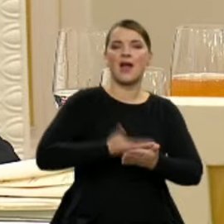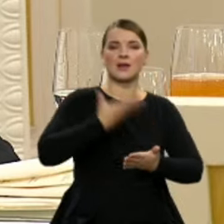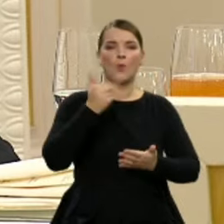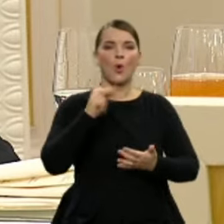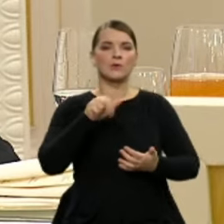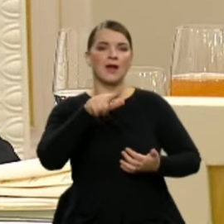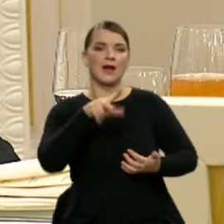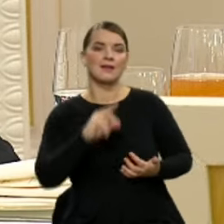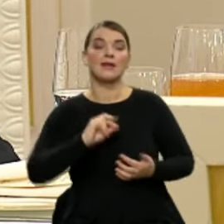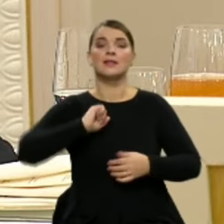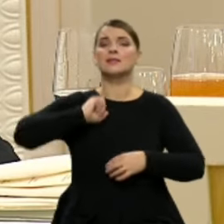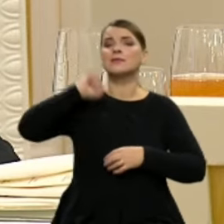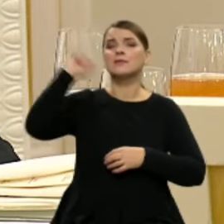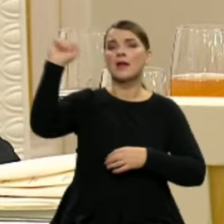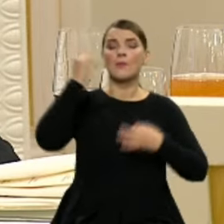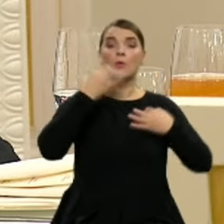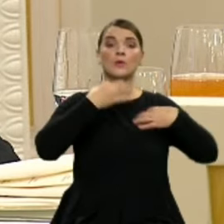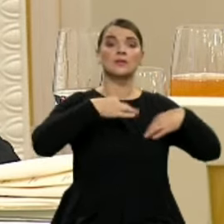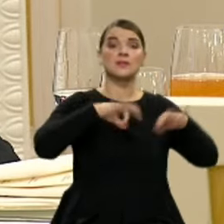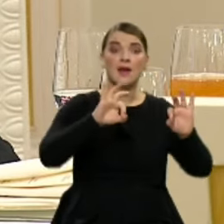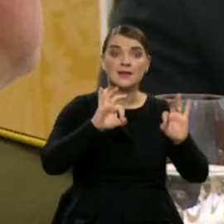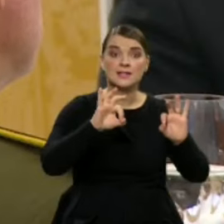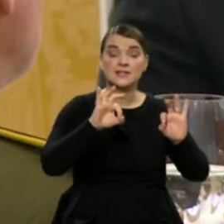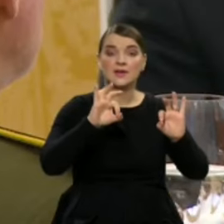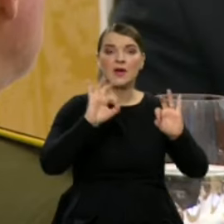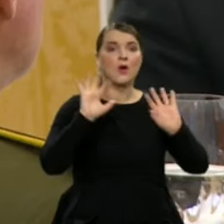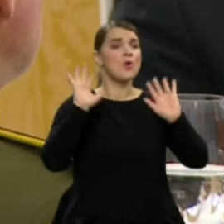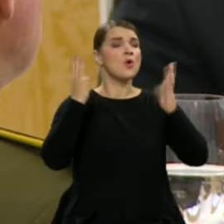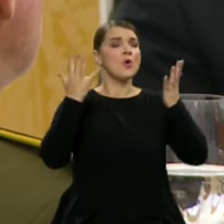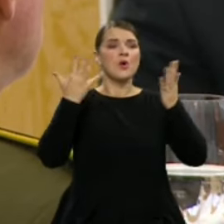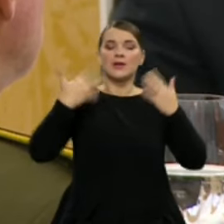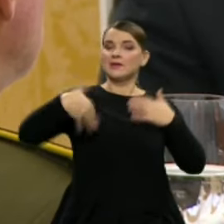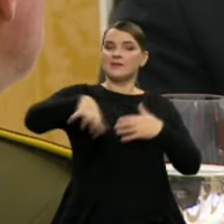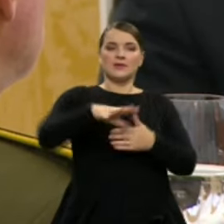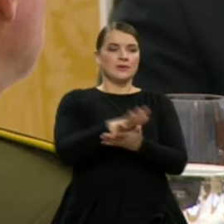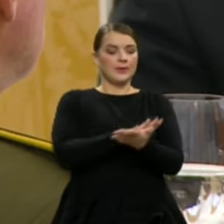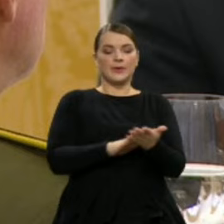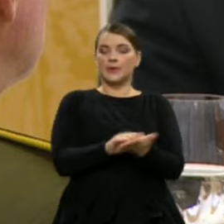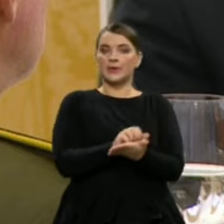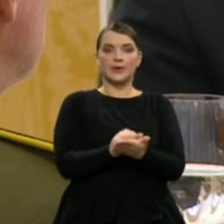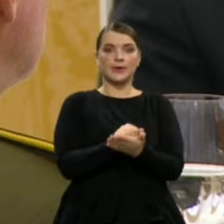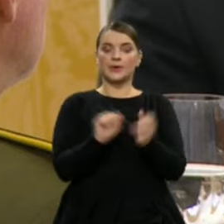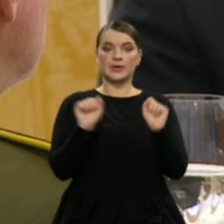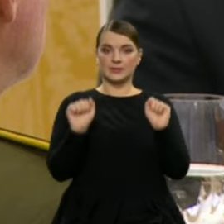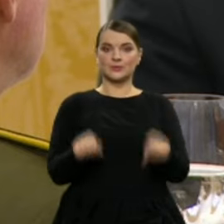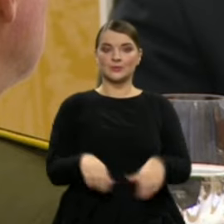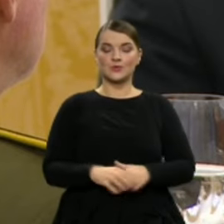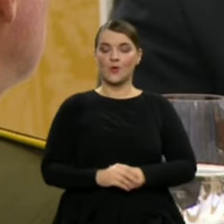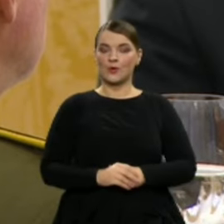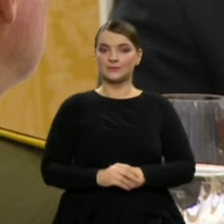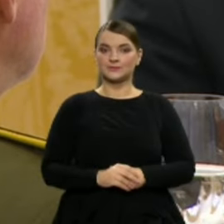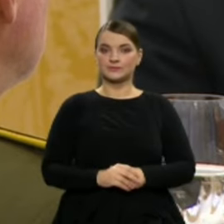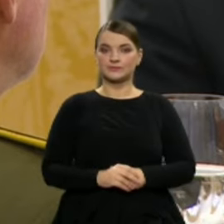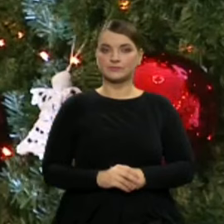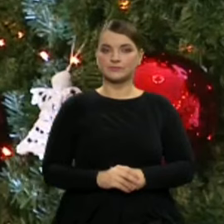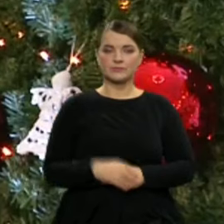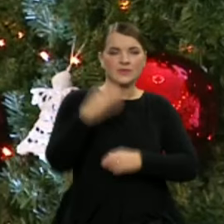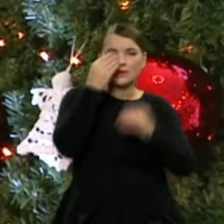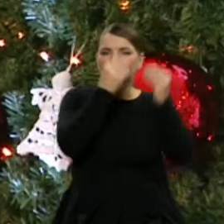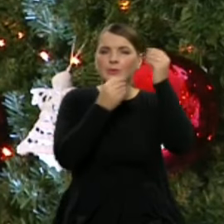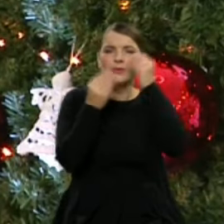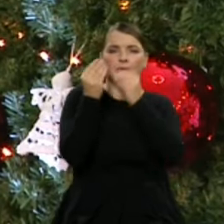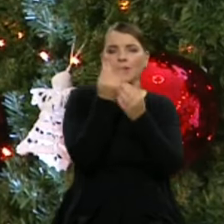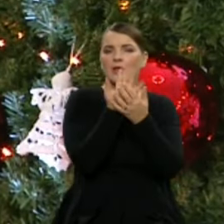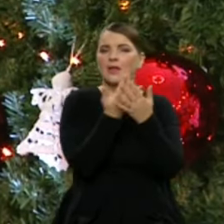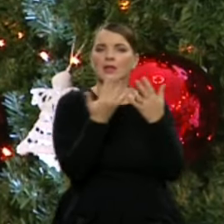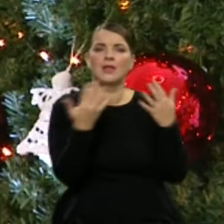ir laisvės centrą, arba viskas taps dideliu chaosu, kurio rūkas ir greunanti jėga yra suglaidinęs ir